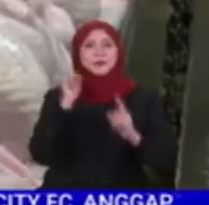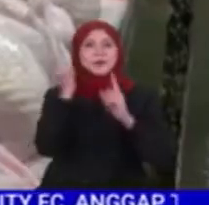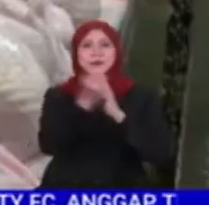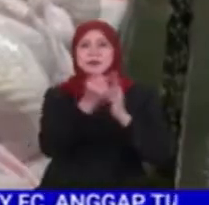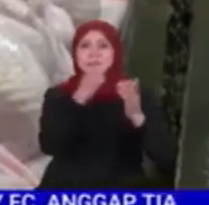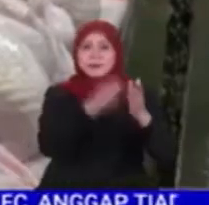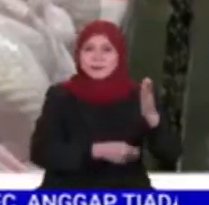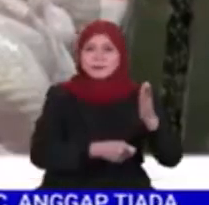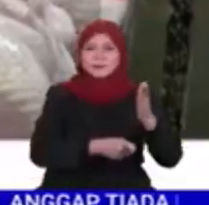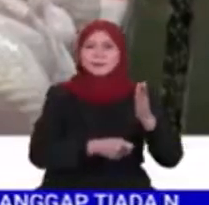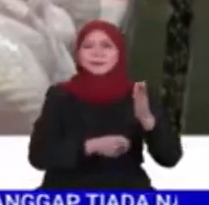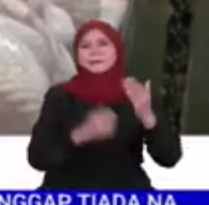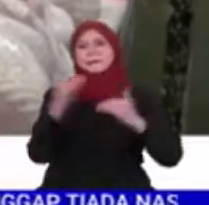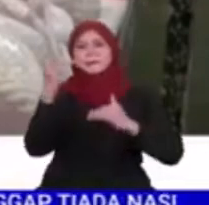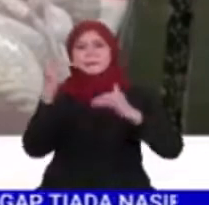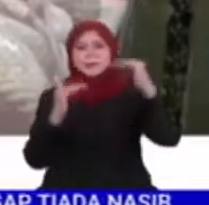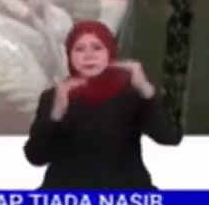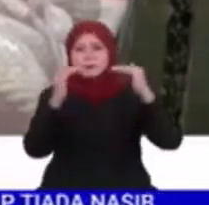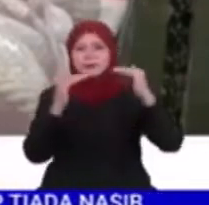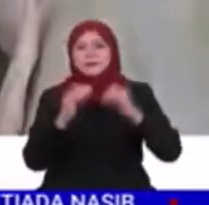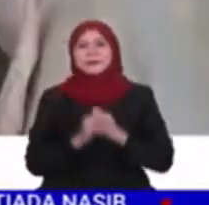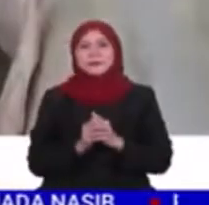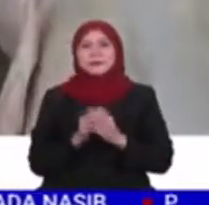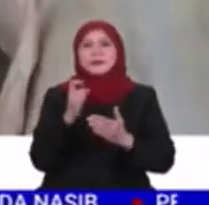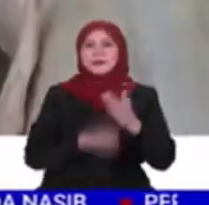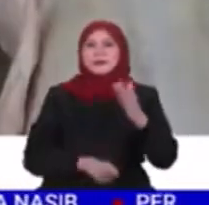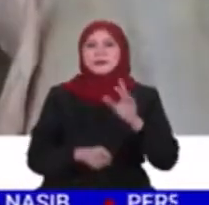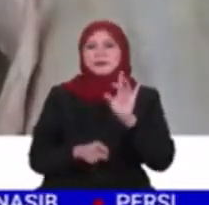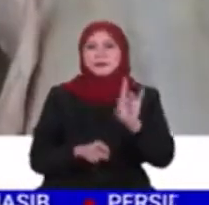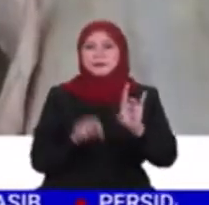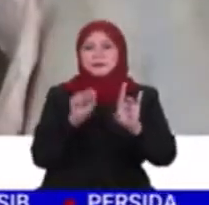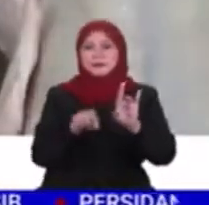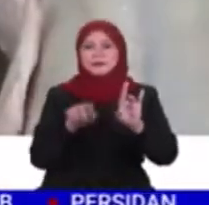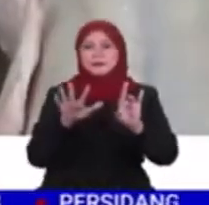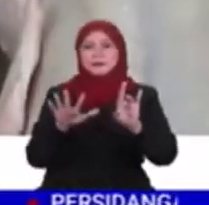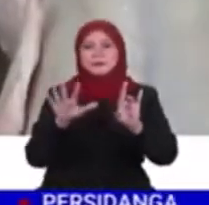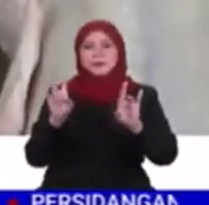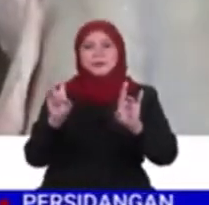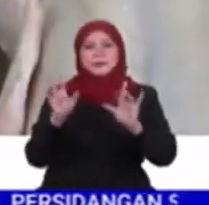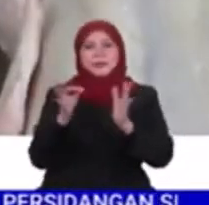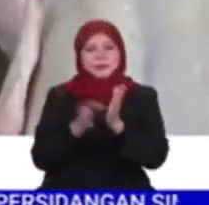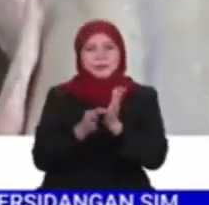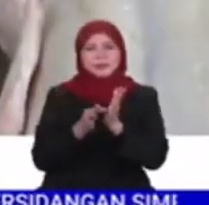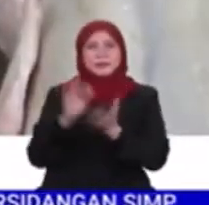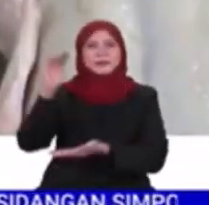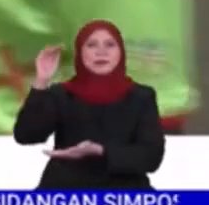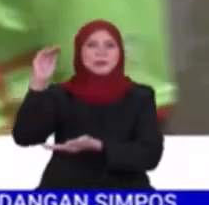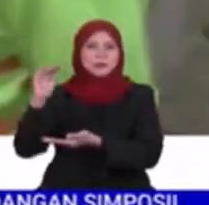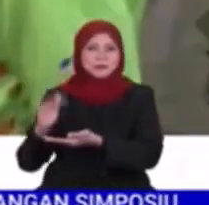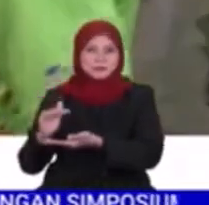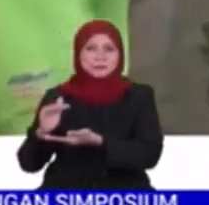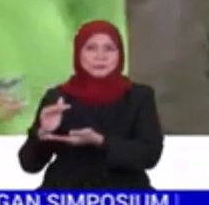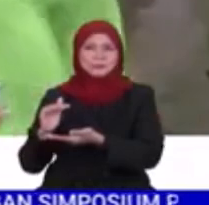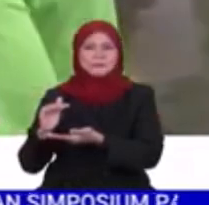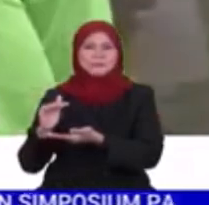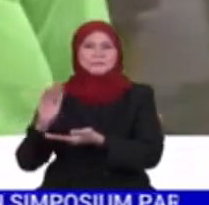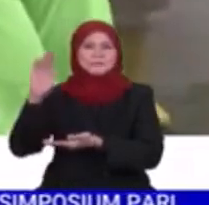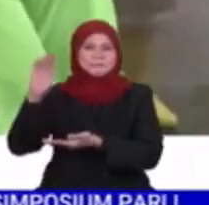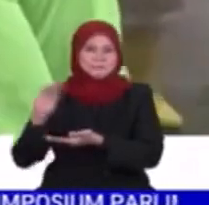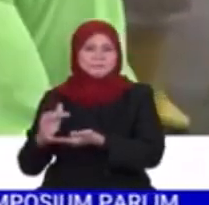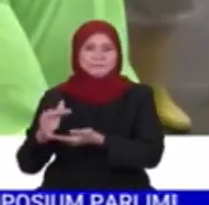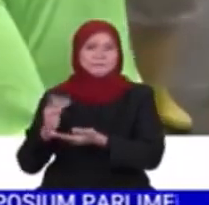harga presto ayam suruh negara ialah 83 demo 7sense itu jauh lebih rendah dapat the harga